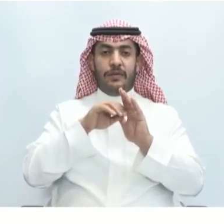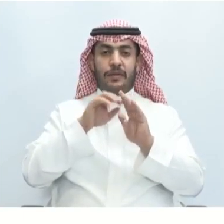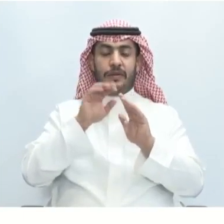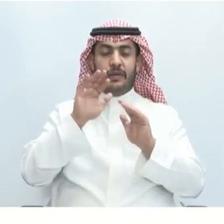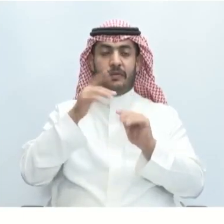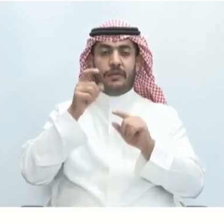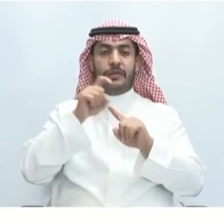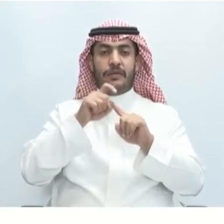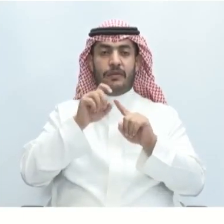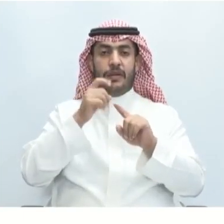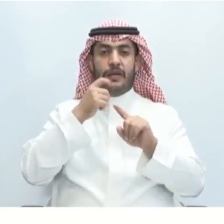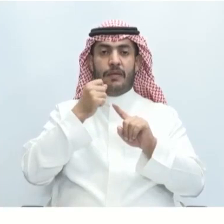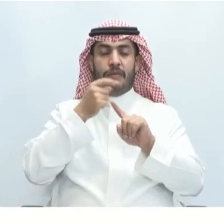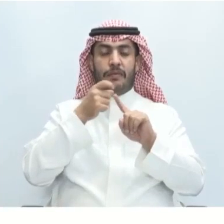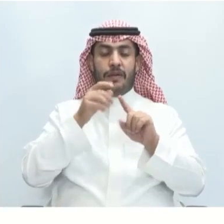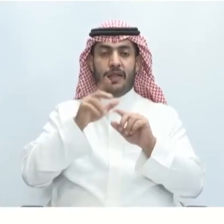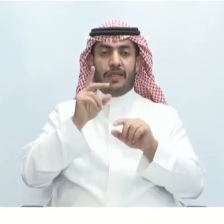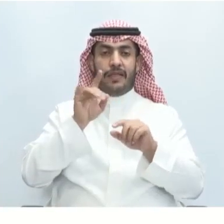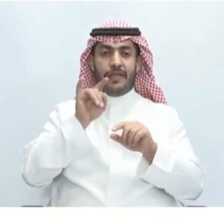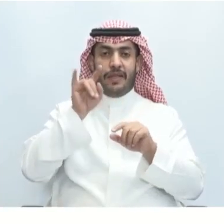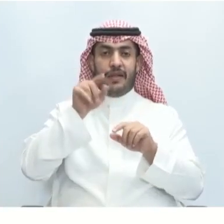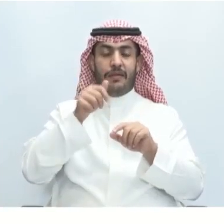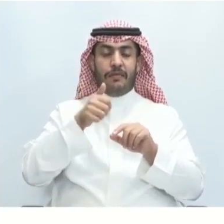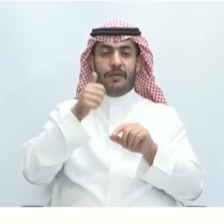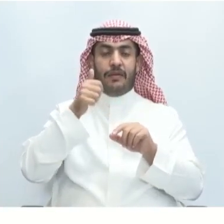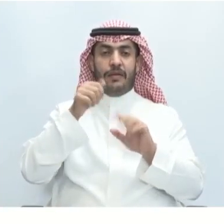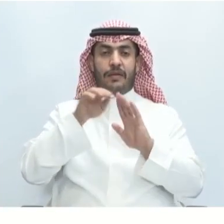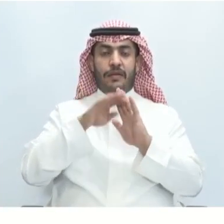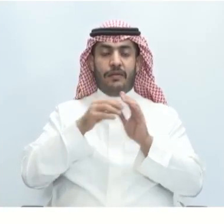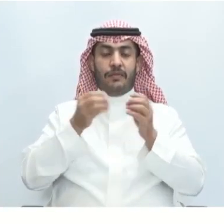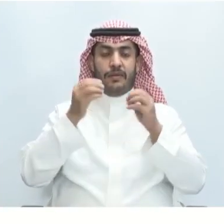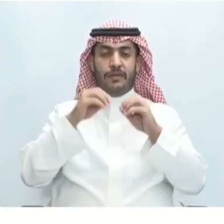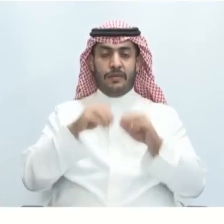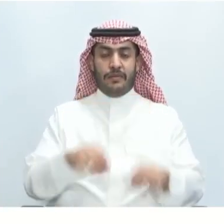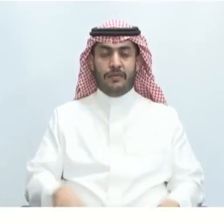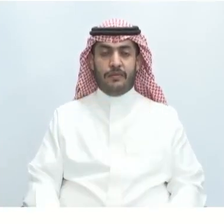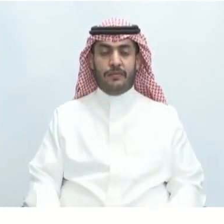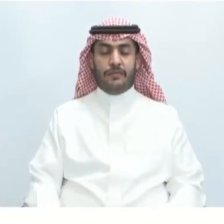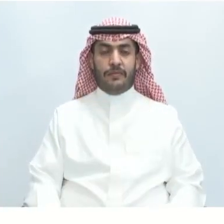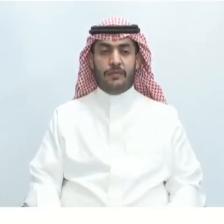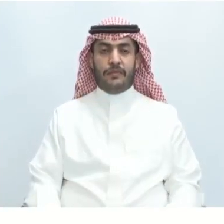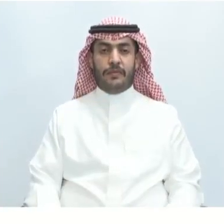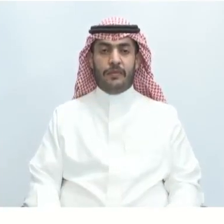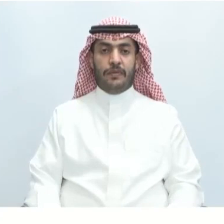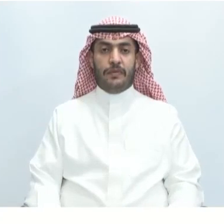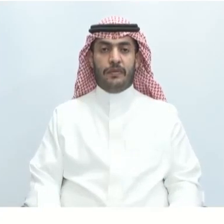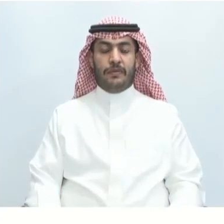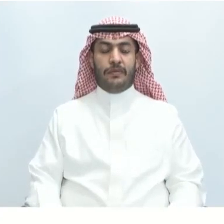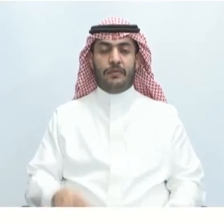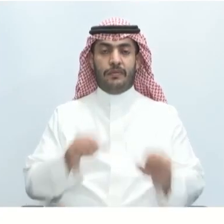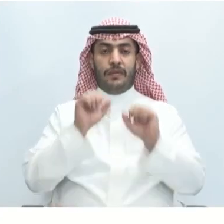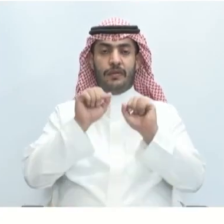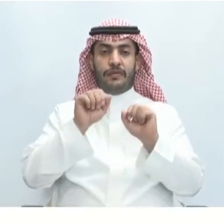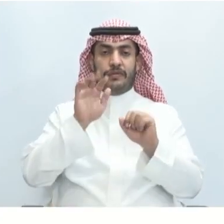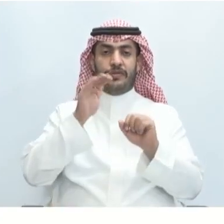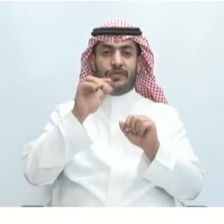النسبه لا تتجاوز مئه بالمئه بمعنى ان الطائره لا يمكن ان تشحن اكثر من طاقتها الاستيعابيه وكذلك بما يتعلق